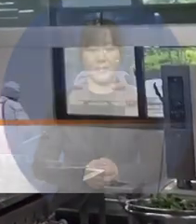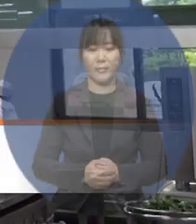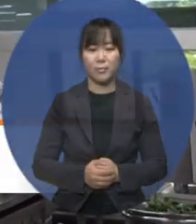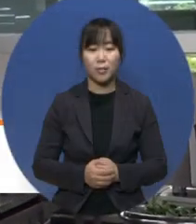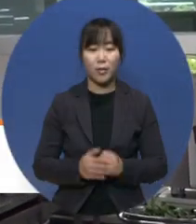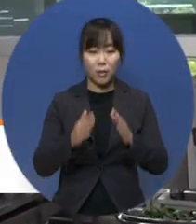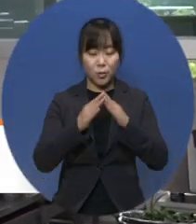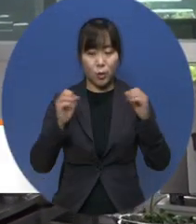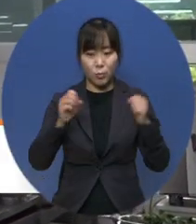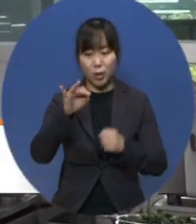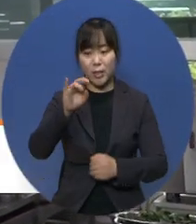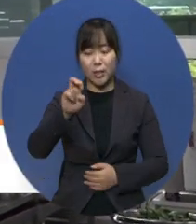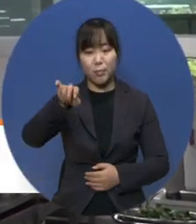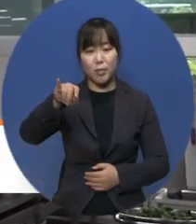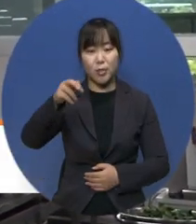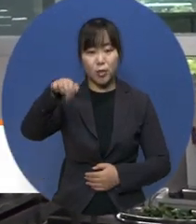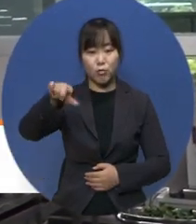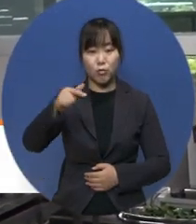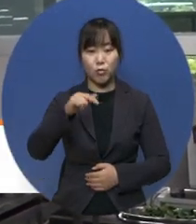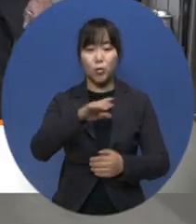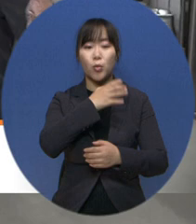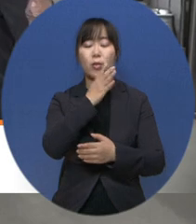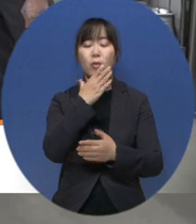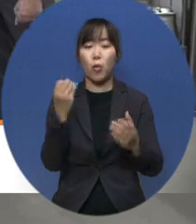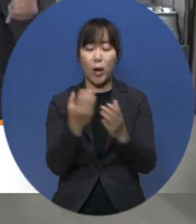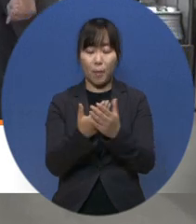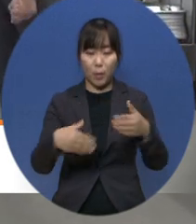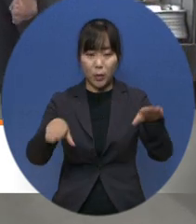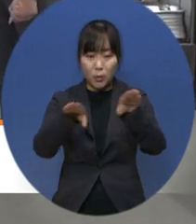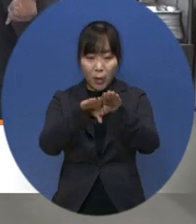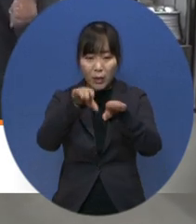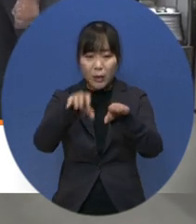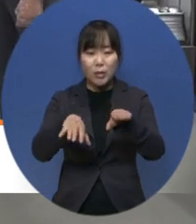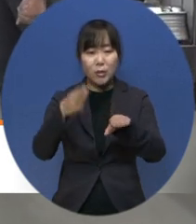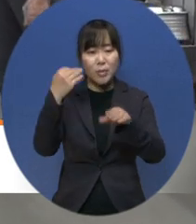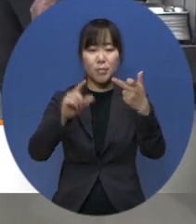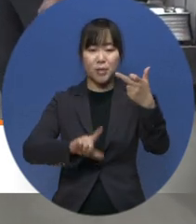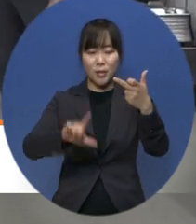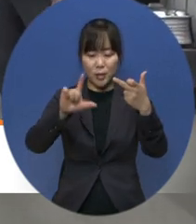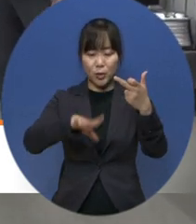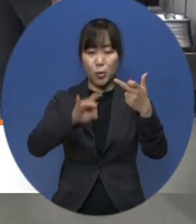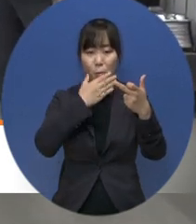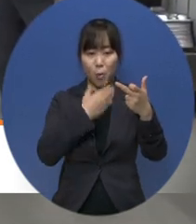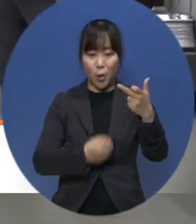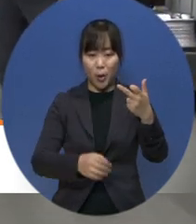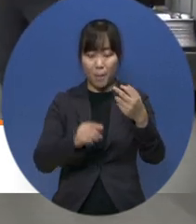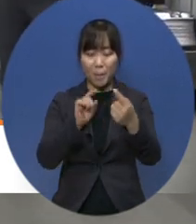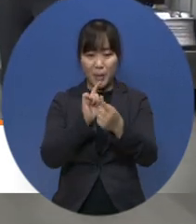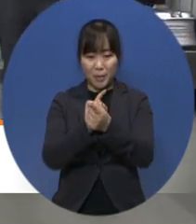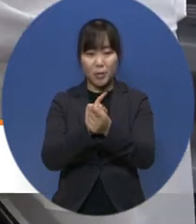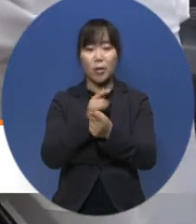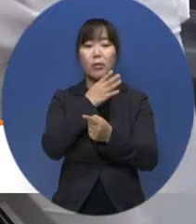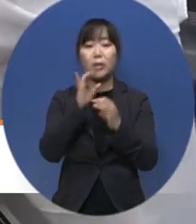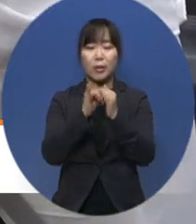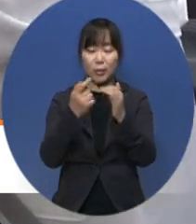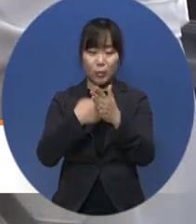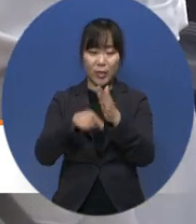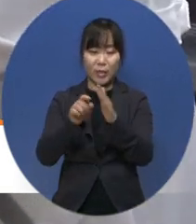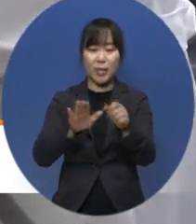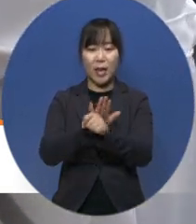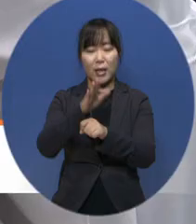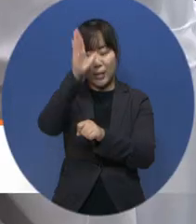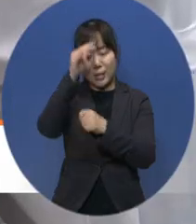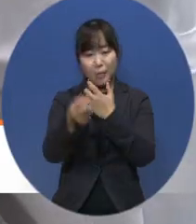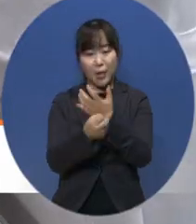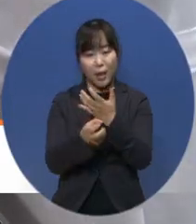전북 임실군 노인종합복지관이 지난 17일 초복을 맞아 임실군 지역 노인을 위해 사랑의 삼계탕 나눔